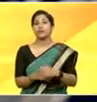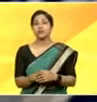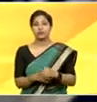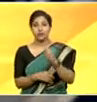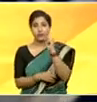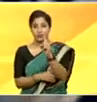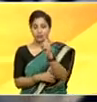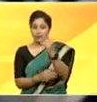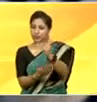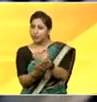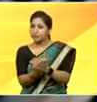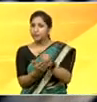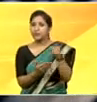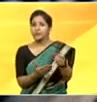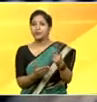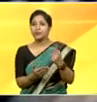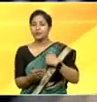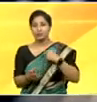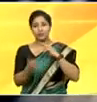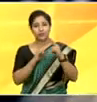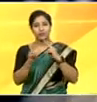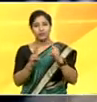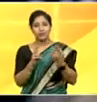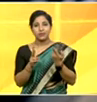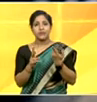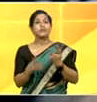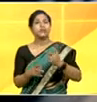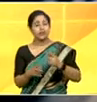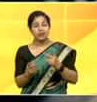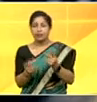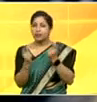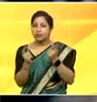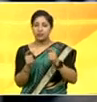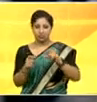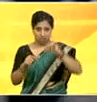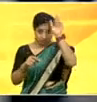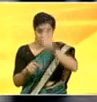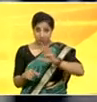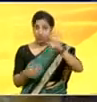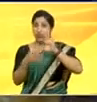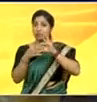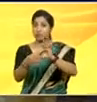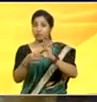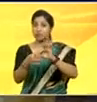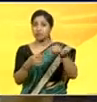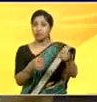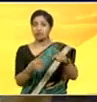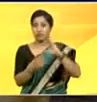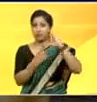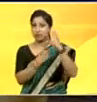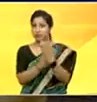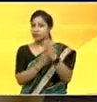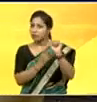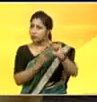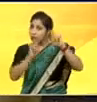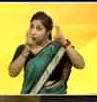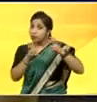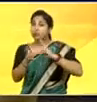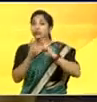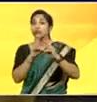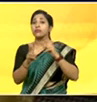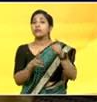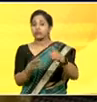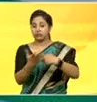एक ऐसा कार्यक्रम जिसमें हम बात करेंगे कुवैत भारत संबंध के बारे में, कुवैत भारत संस्कृति के बारे में और